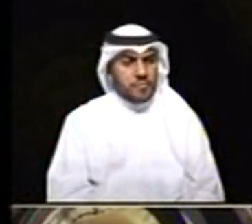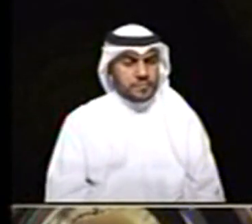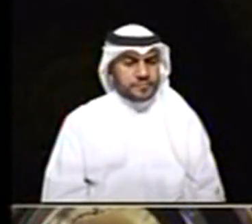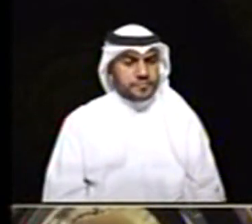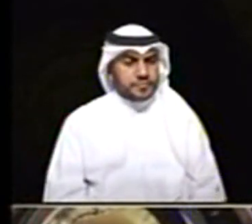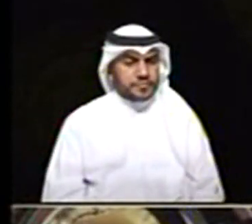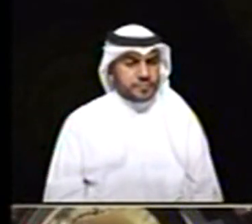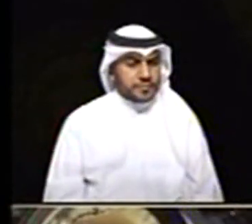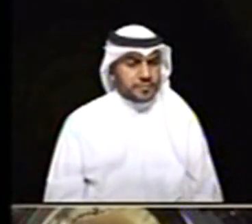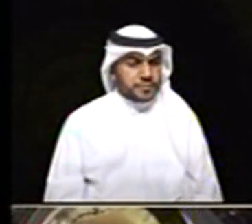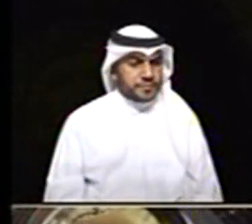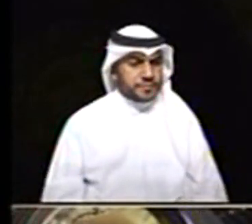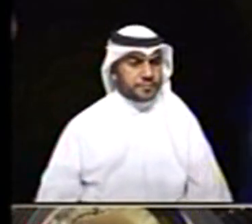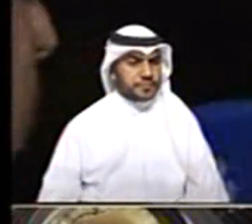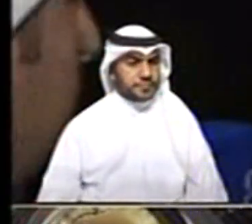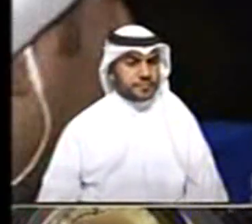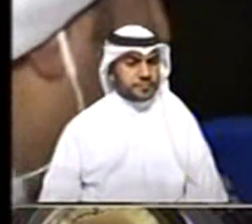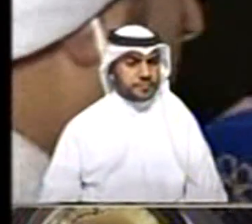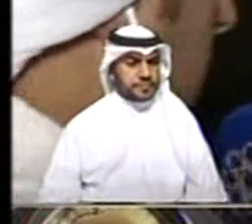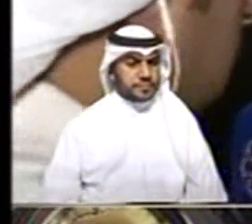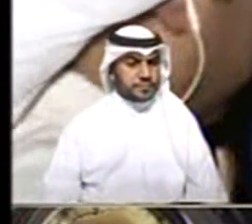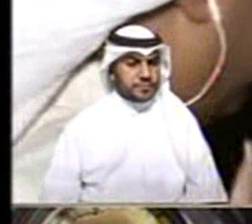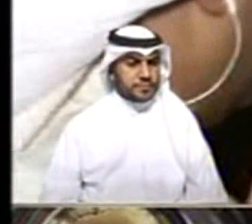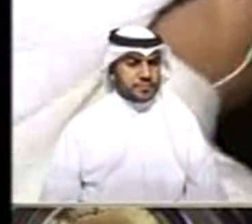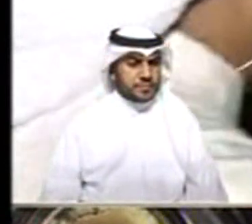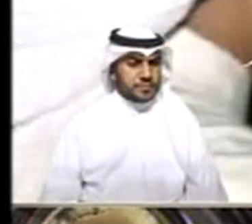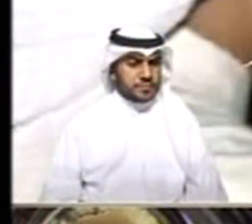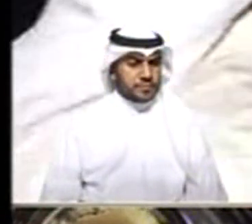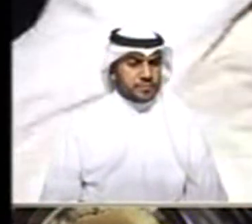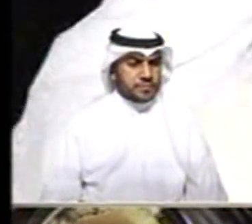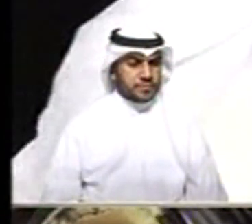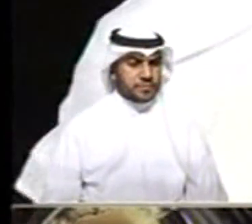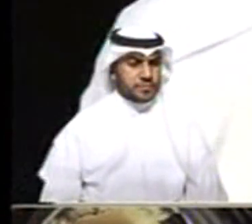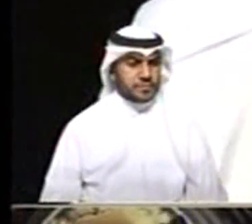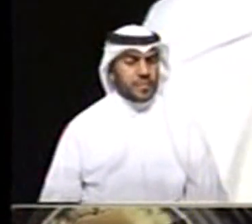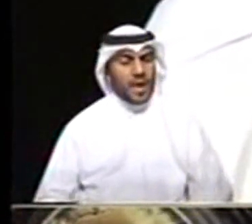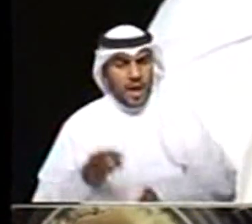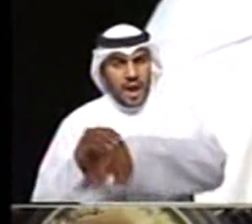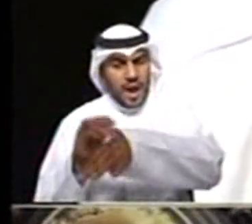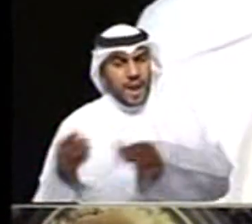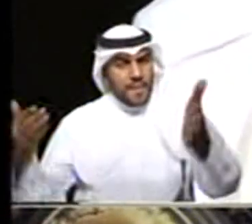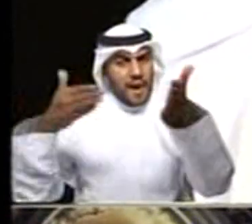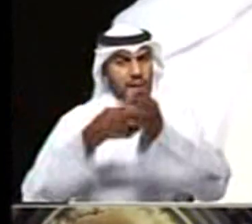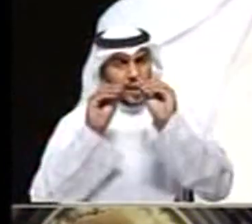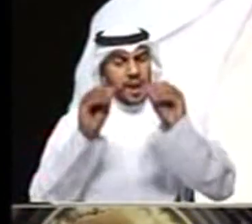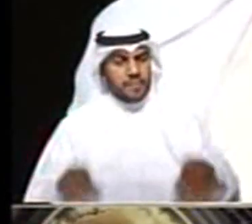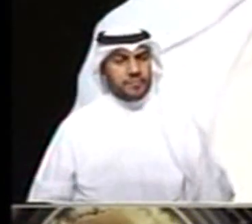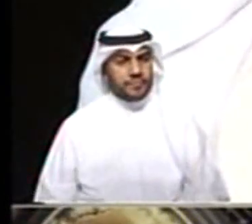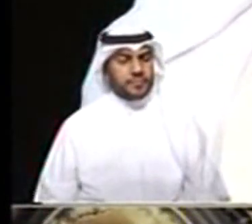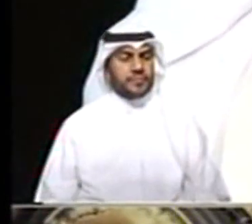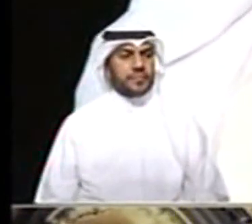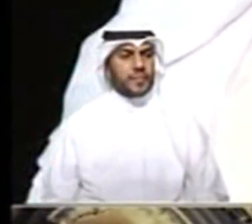بالإدارة العامة للدفاع المدني. مع الوزير، كلمة أخيرة تحب توجهها إلى المواطنين والمقيمين في دولة الكويت؟